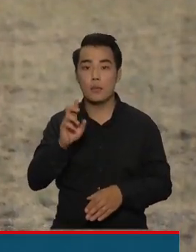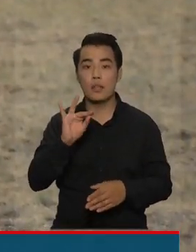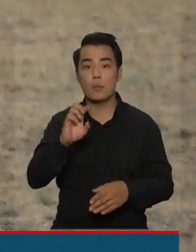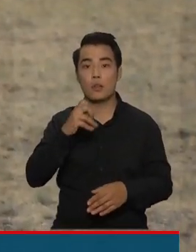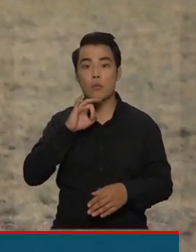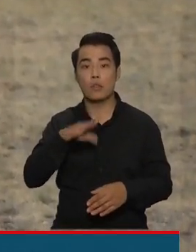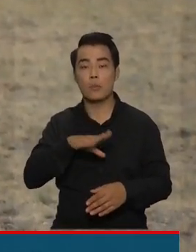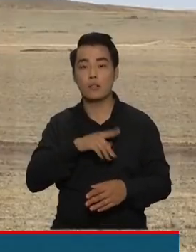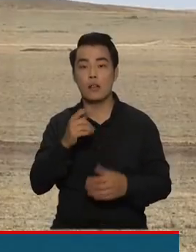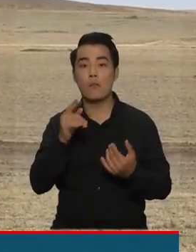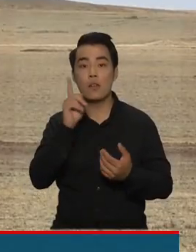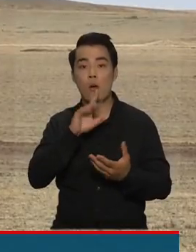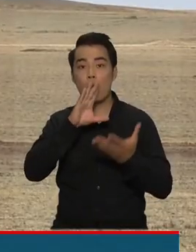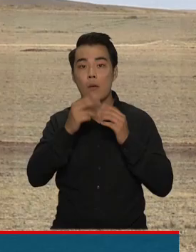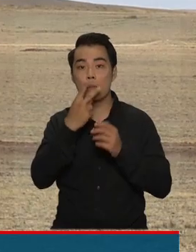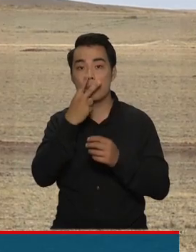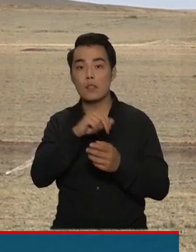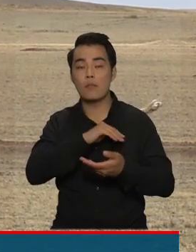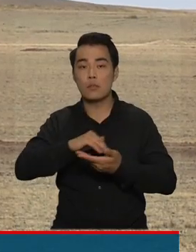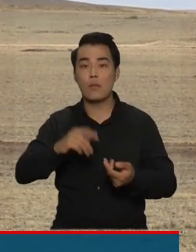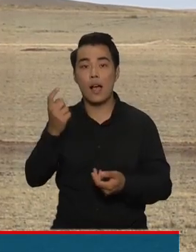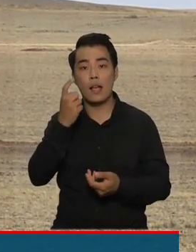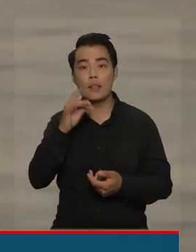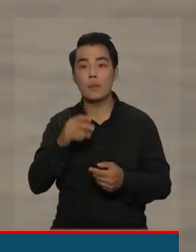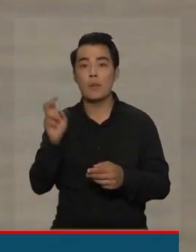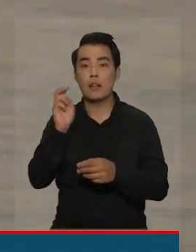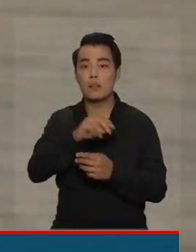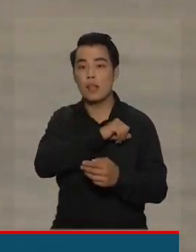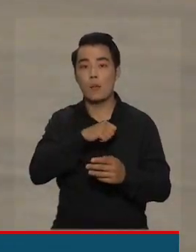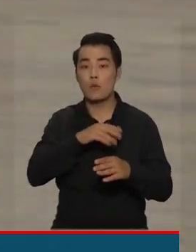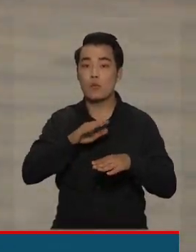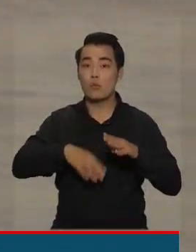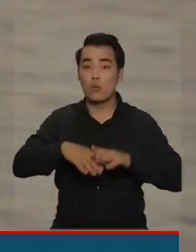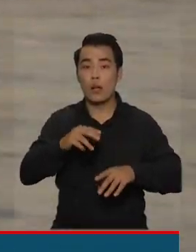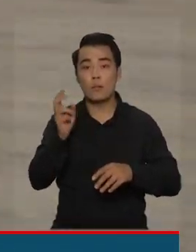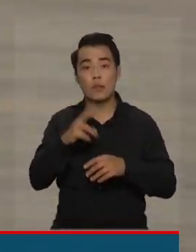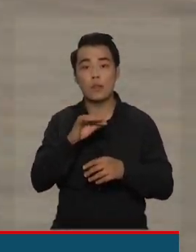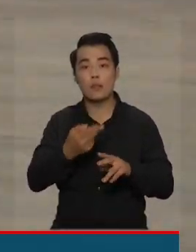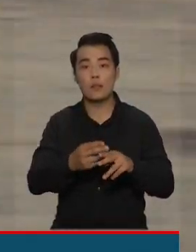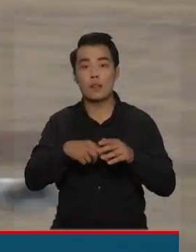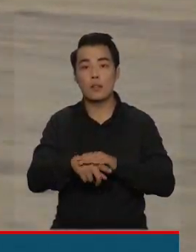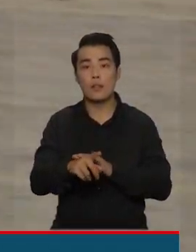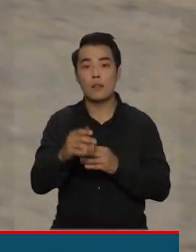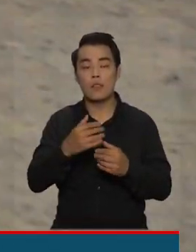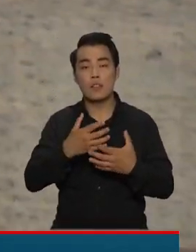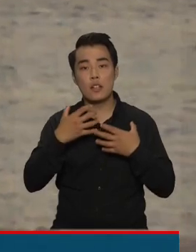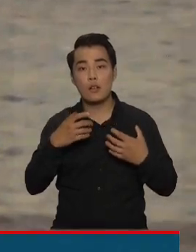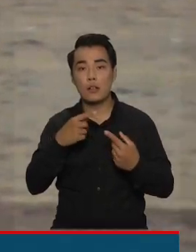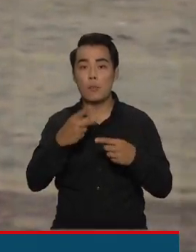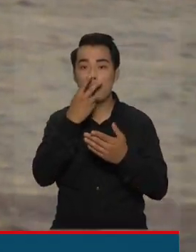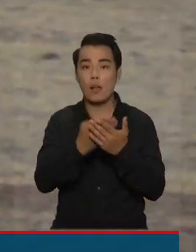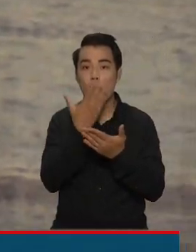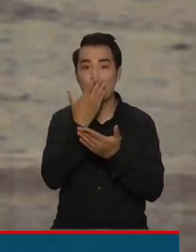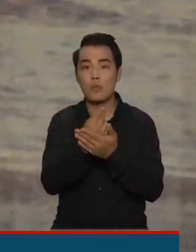беркутам предстояло вовремя откликнуться на зов хозяина, прилететь на руку, успеть поднять условную добычу, а главное – показать